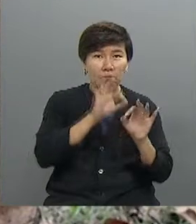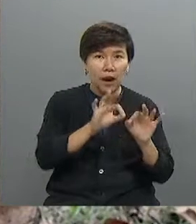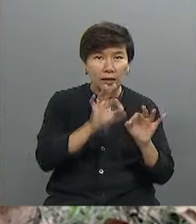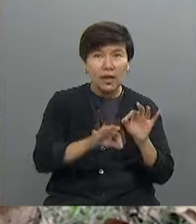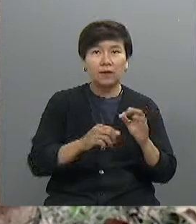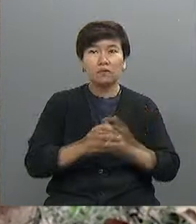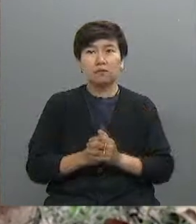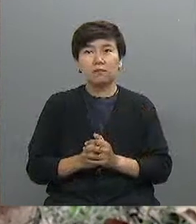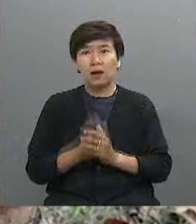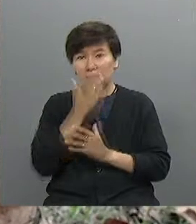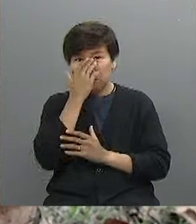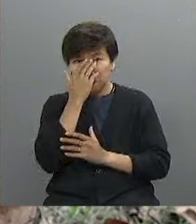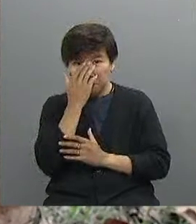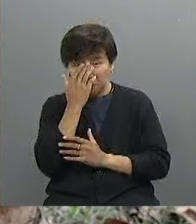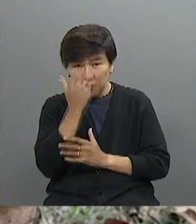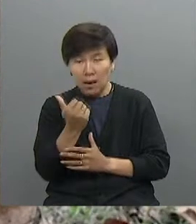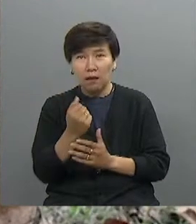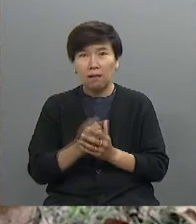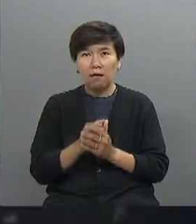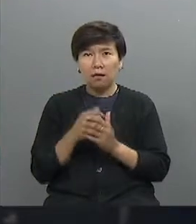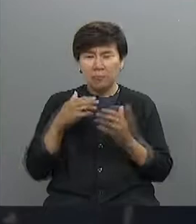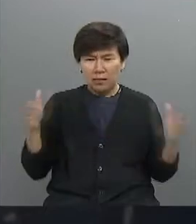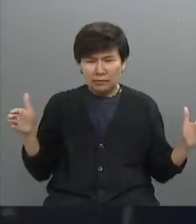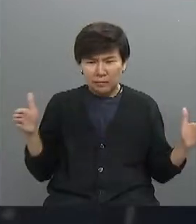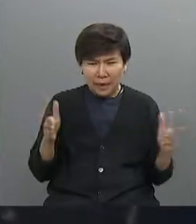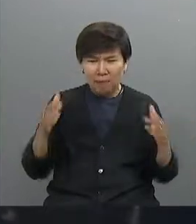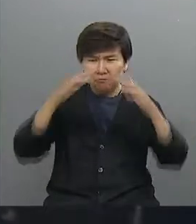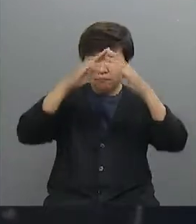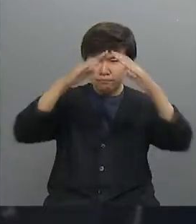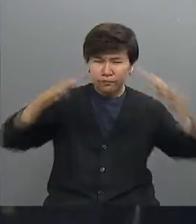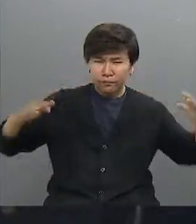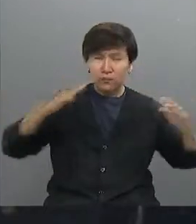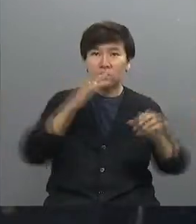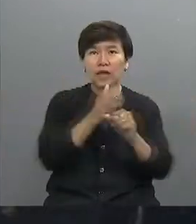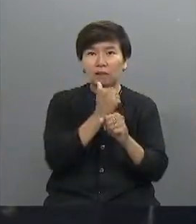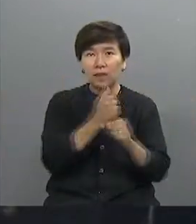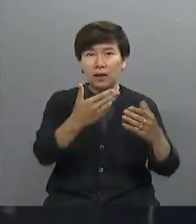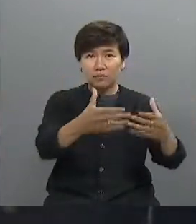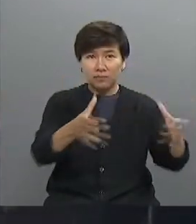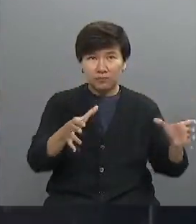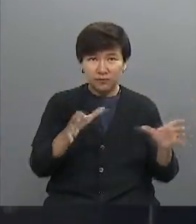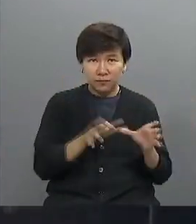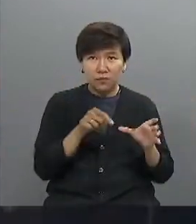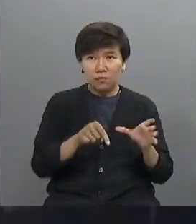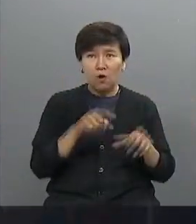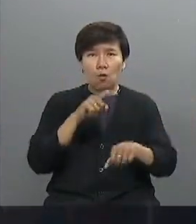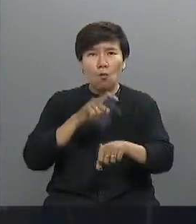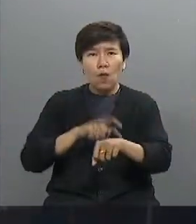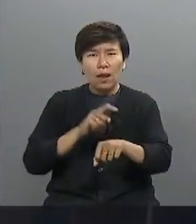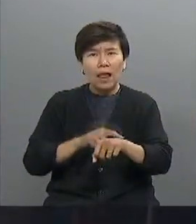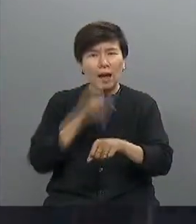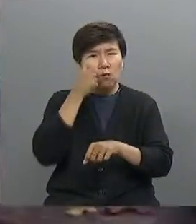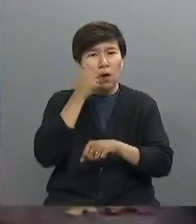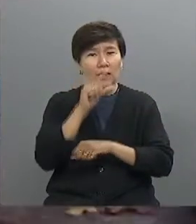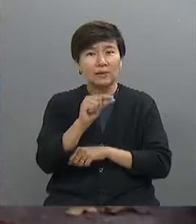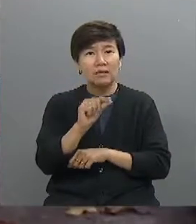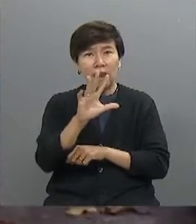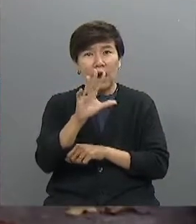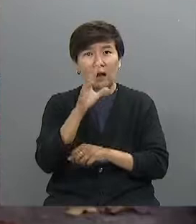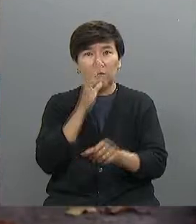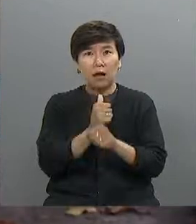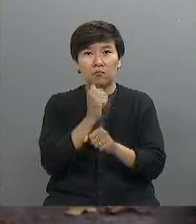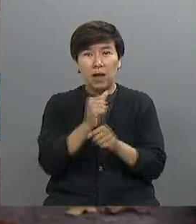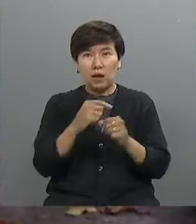จำกัดคมีวิธีที่ง่ายต่อการจัดการอีกทางการเลี้ยงจะใช้เวลาเพียง 25วันจะได้ล่วงตัวโตสมบูรณ์